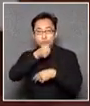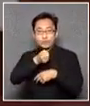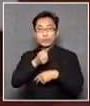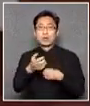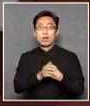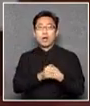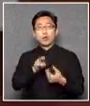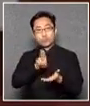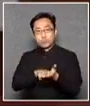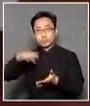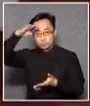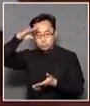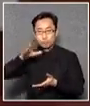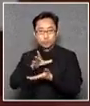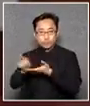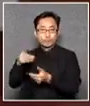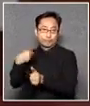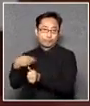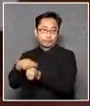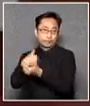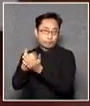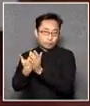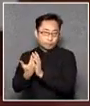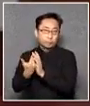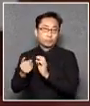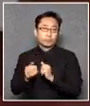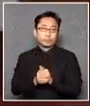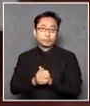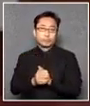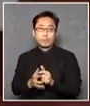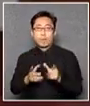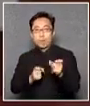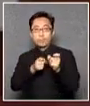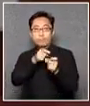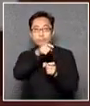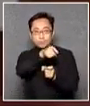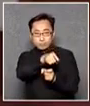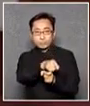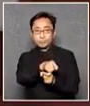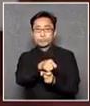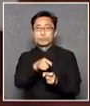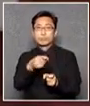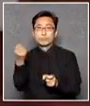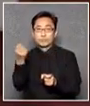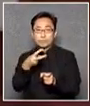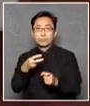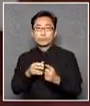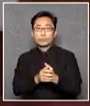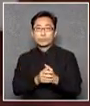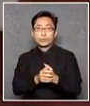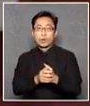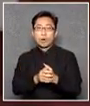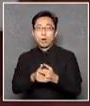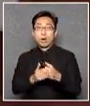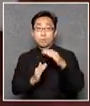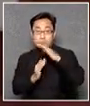的专业判断和训练，施放和这个所谓停放催泪